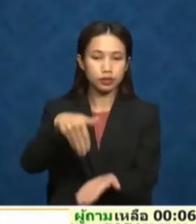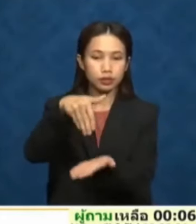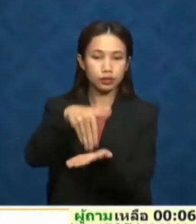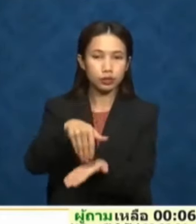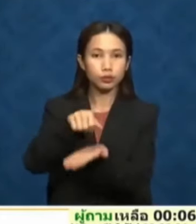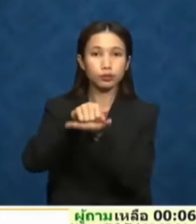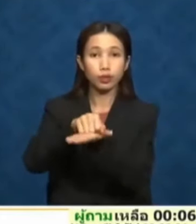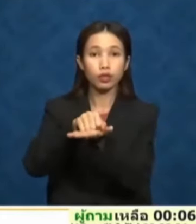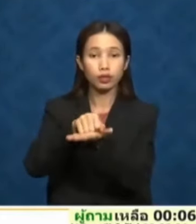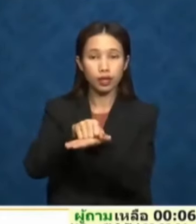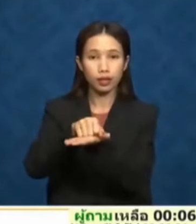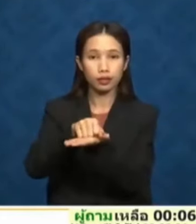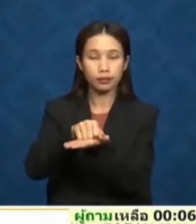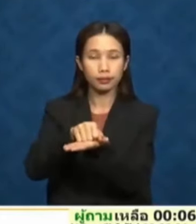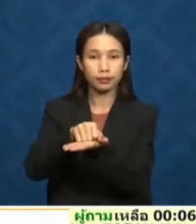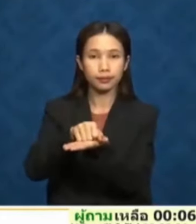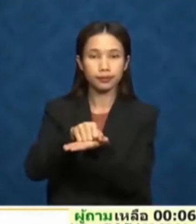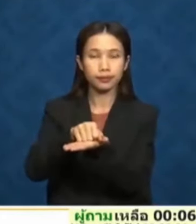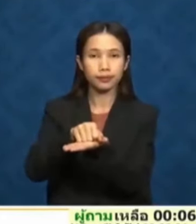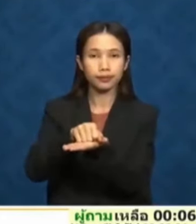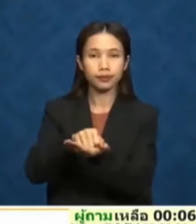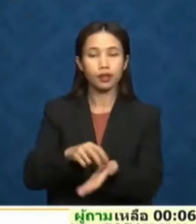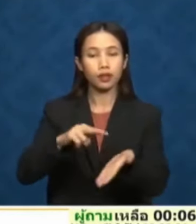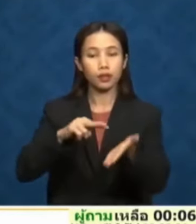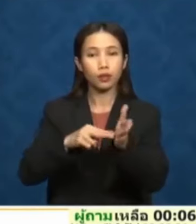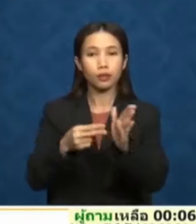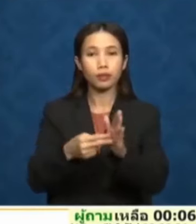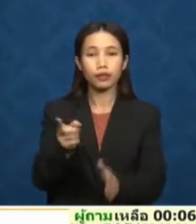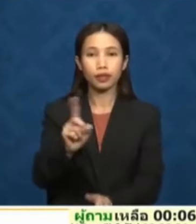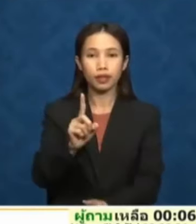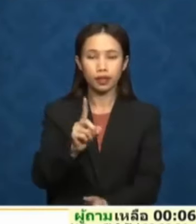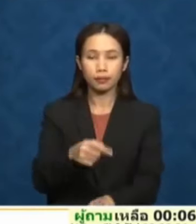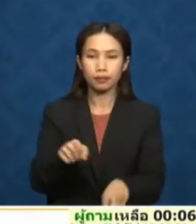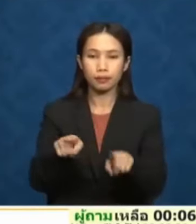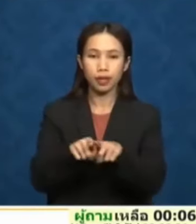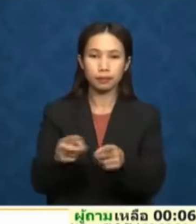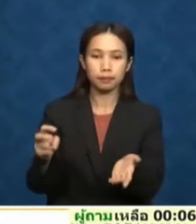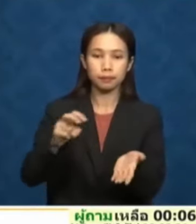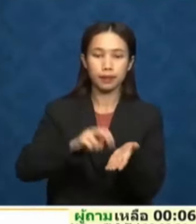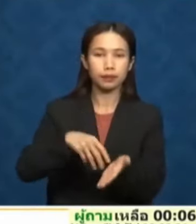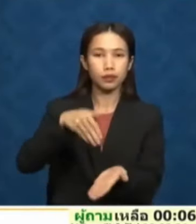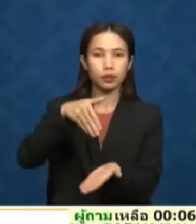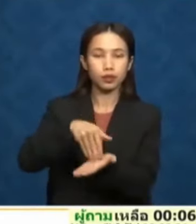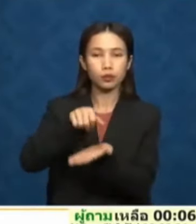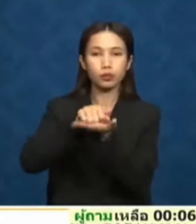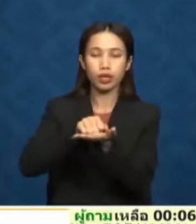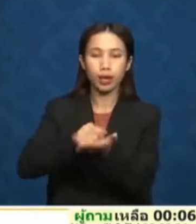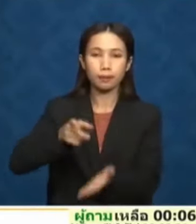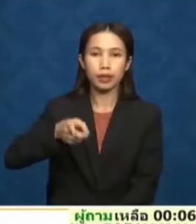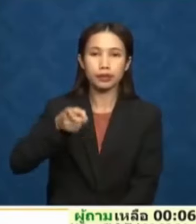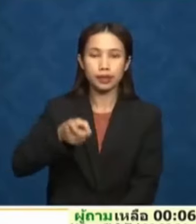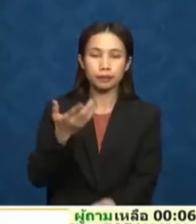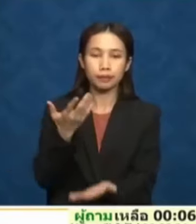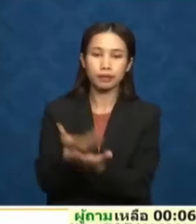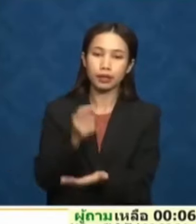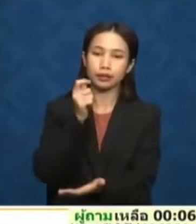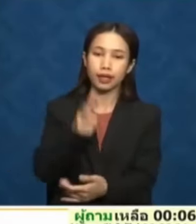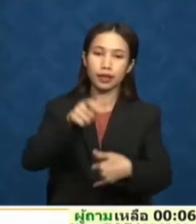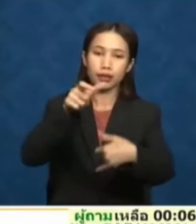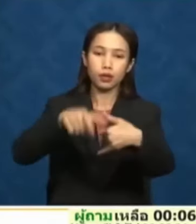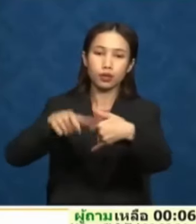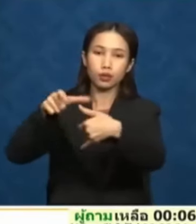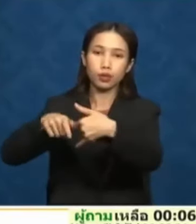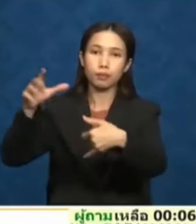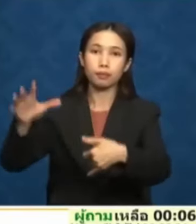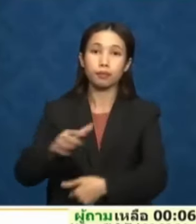ประจำนะครับหมายความว่าขึ้นทะเบียนเป็นหน่วยประกันประจำจะได้รับเงินแบบเหมาจ่ายรายหัว